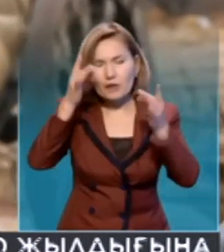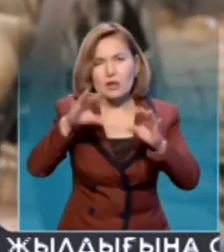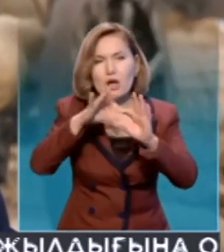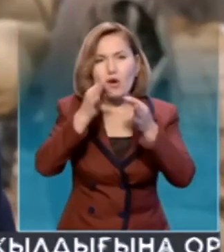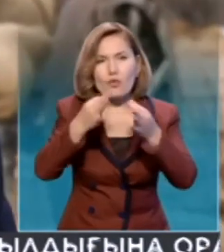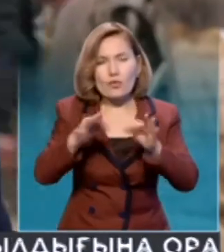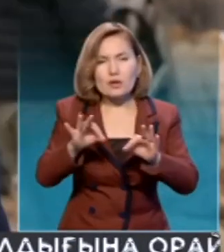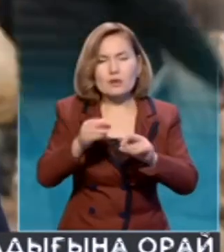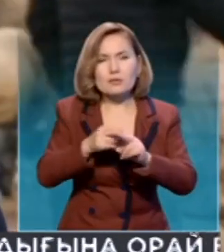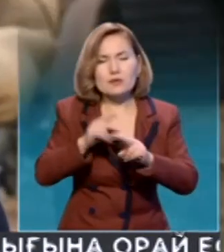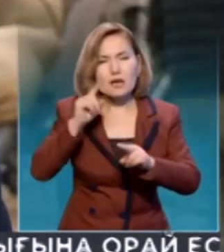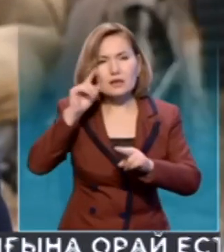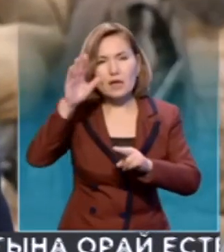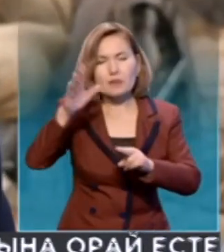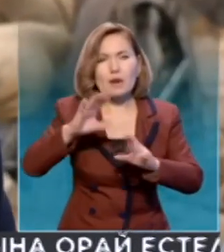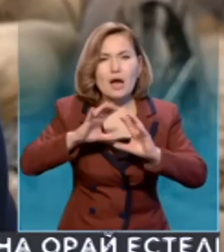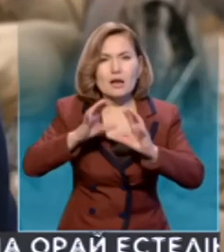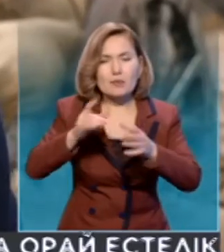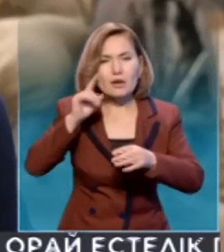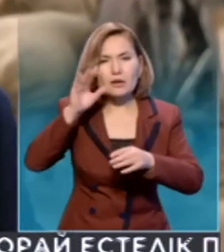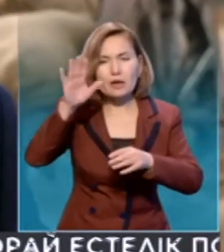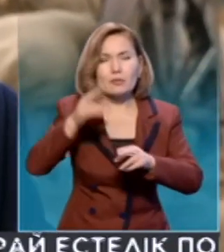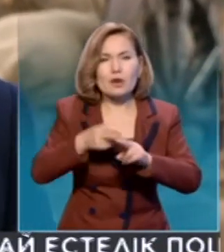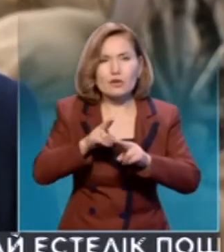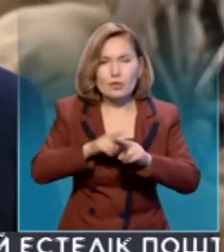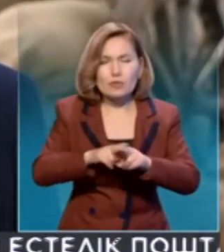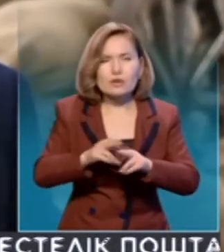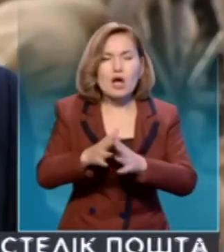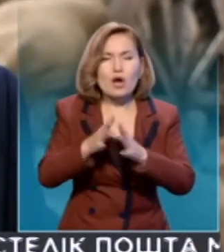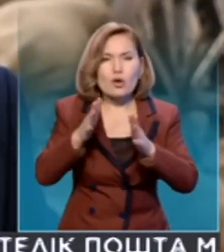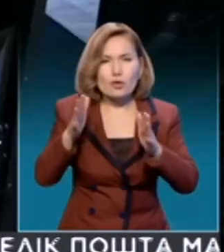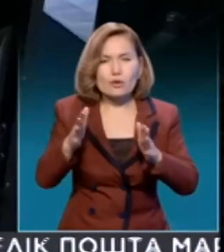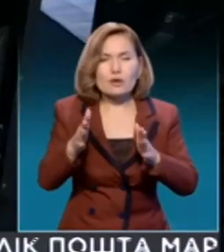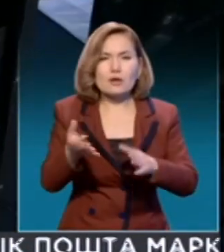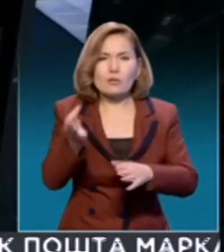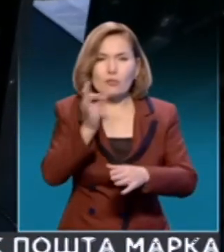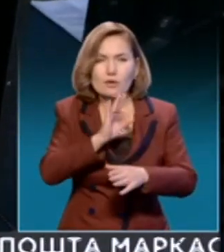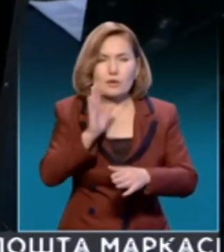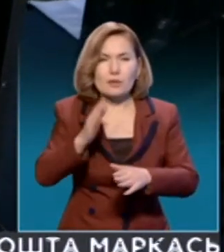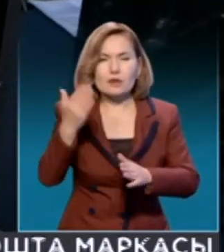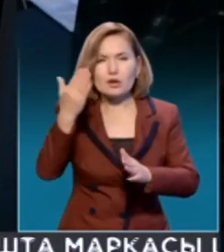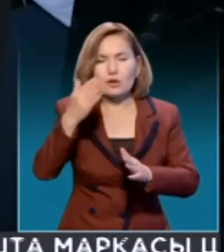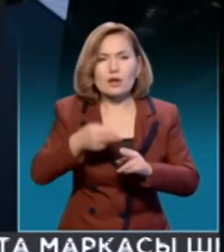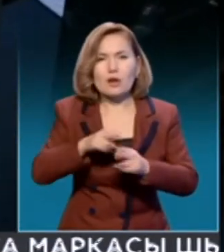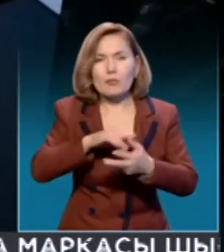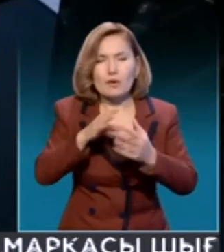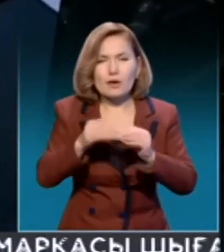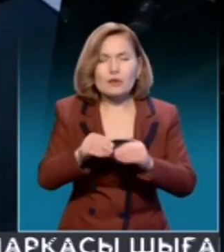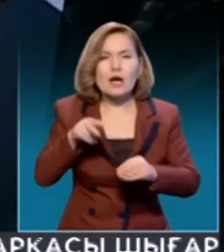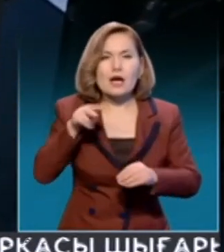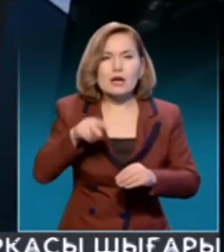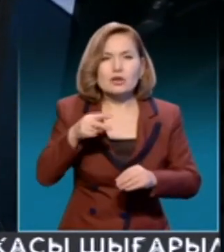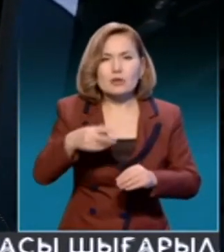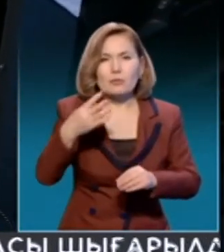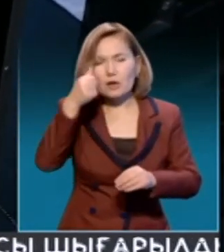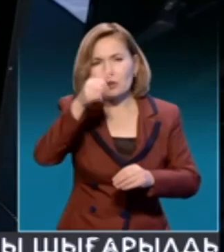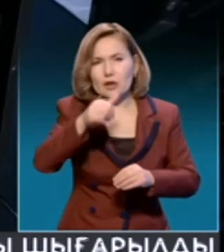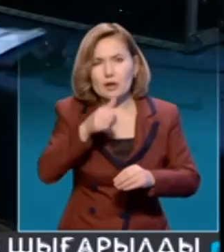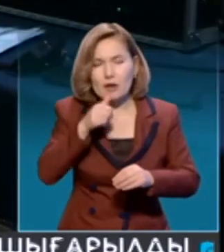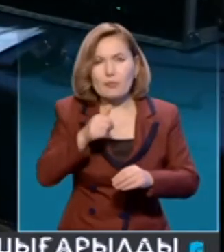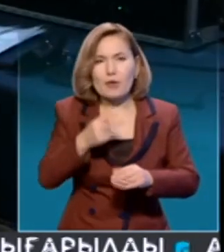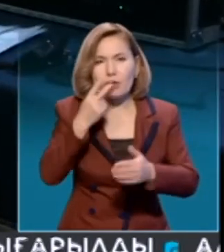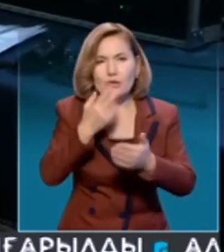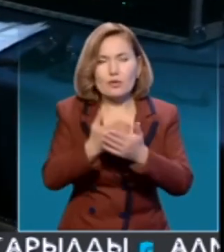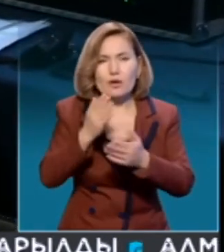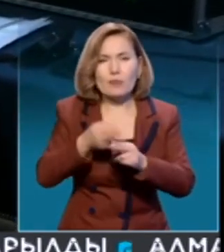өнерімізді танытуға, өз тұлғаларымызды дәріптеуге меніңше үлкен үлес қосады деп ойлаймын. 4 бөлімнен тұратын туынды 2024 жылы жарық көреді.